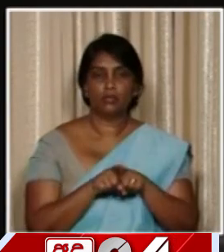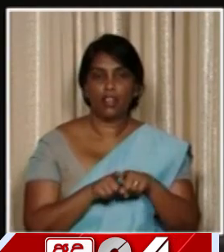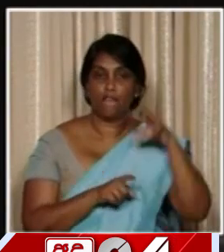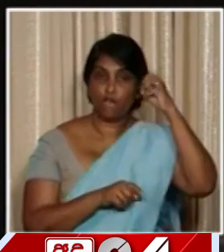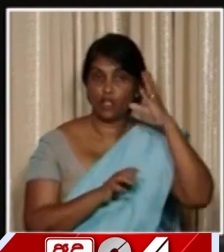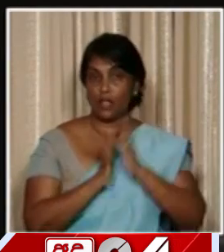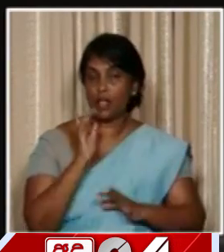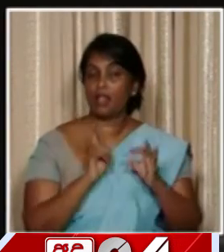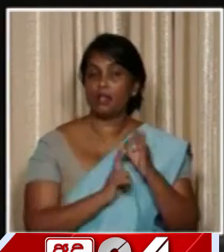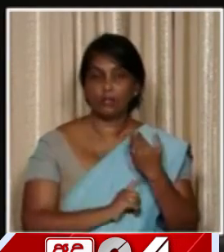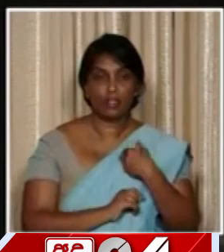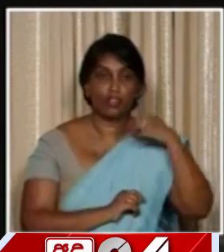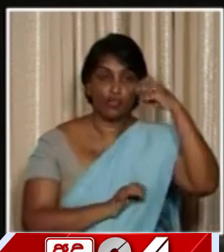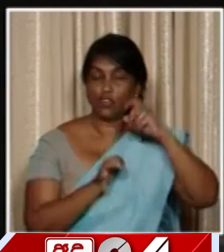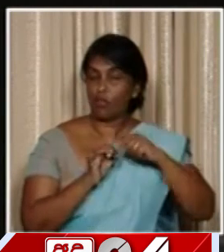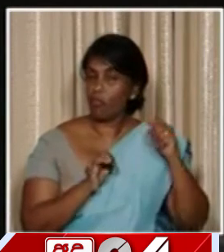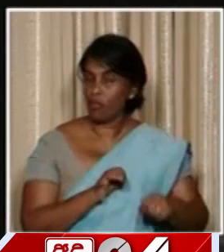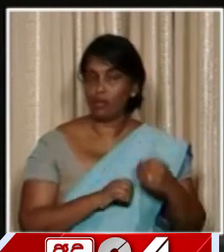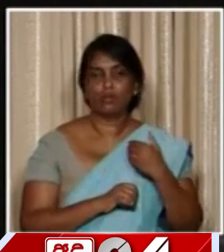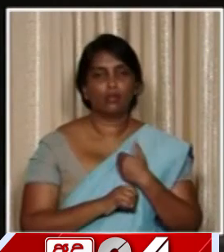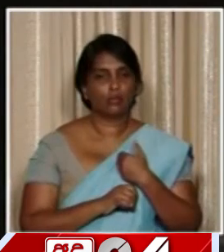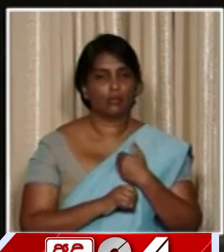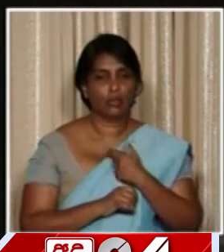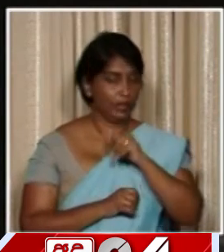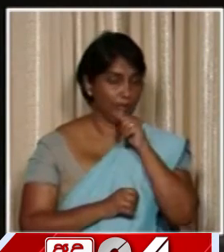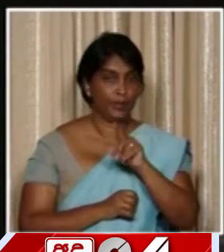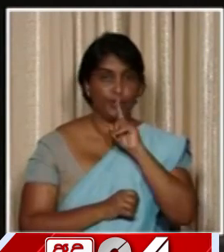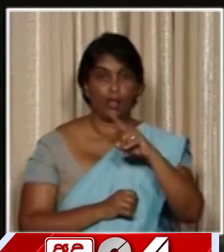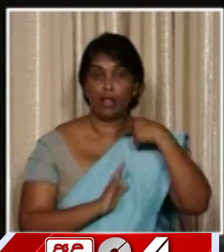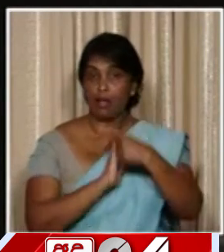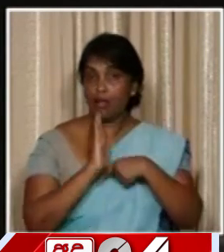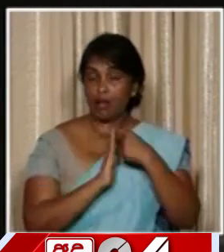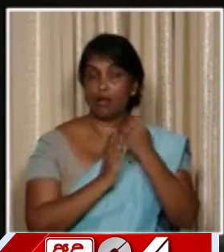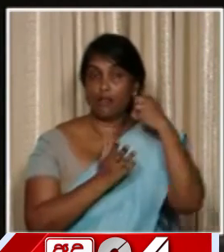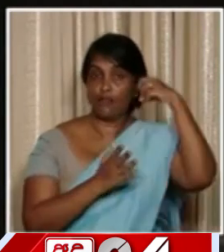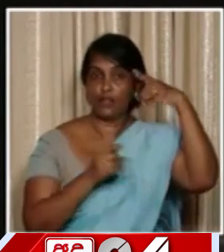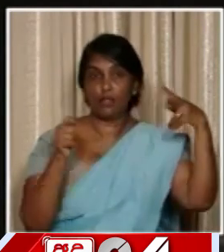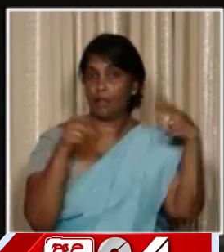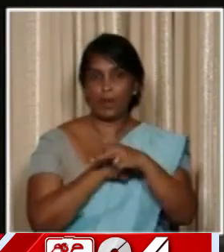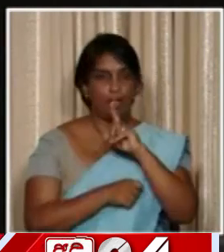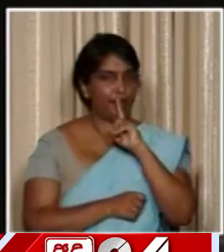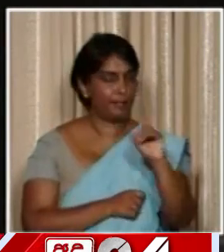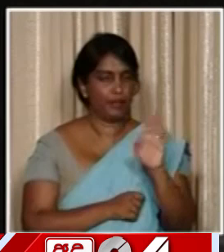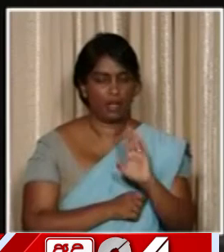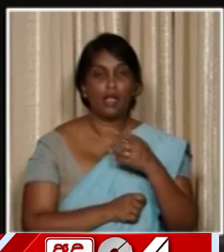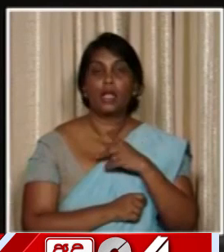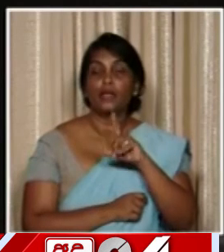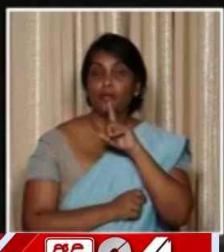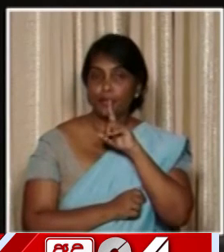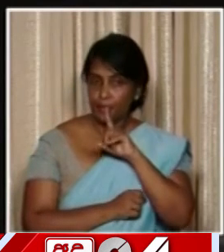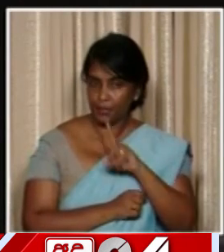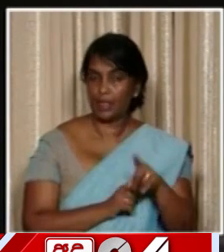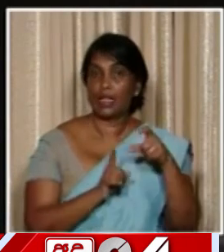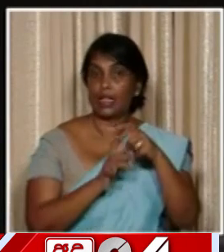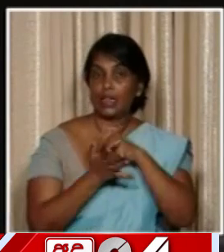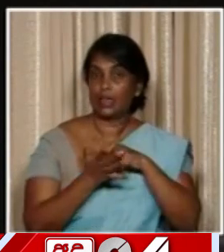විදුලි බල අමාත්‍යවරයා වශයෙන්වත් විදුලි බල මණ්ඩලයේ වශයෙන්වත් කොයි වෙලාවත් කිව්වේ නැහැ රටේම විදුලිය කප්පාදු කරන්න වෙනවා කියන එක. අපි ඒ වෙලාවේ කිව්වේ